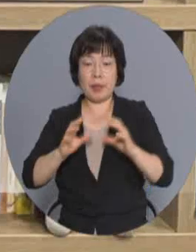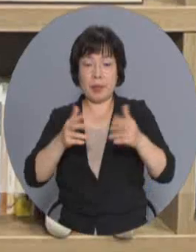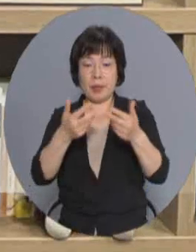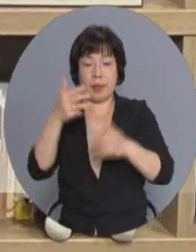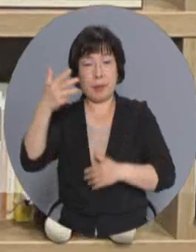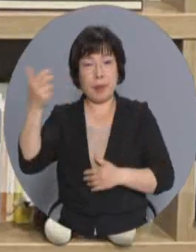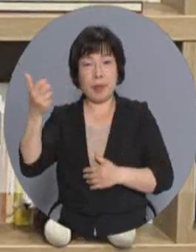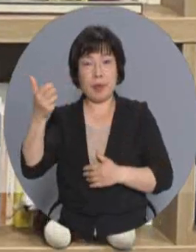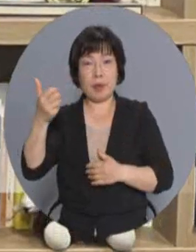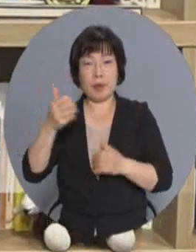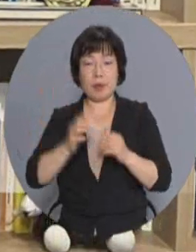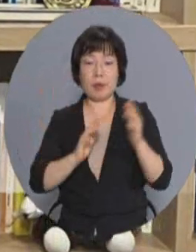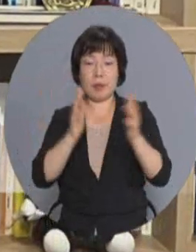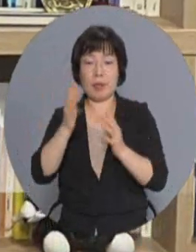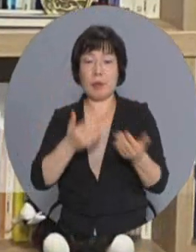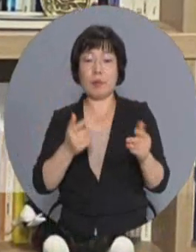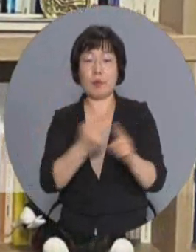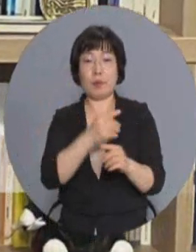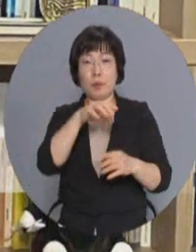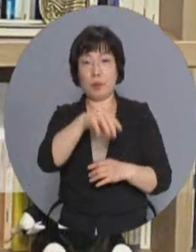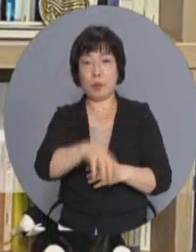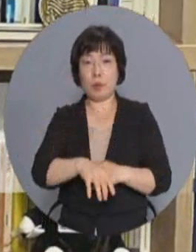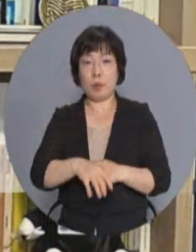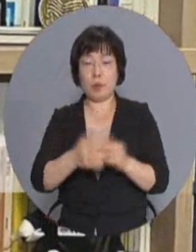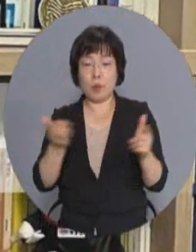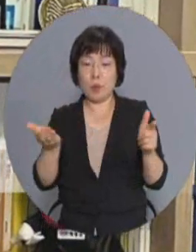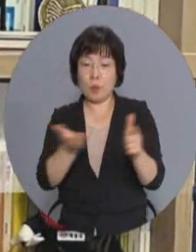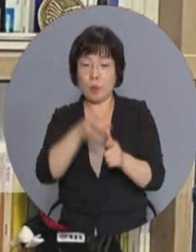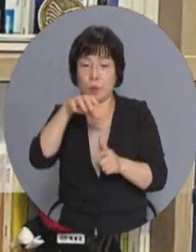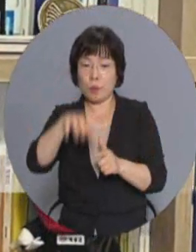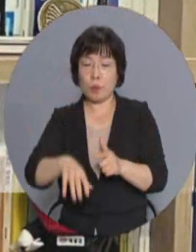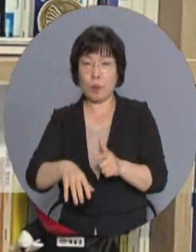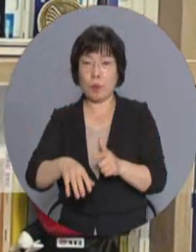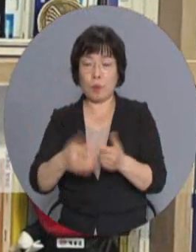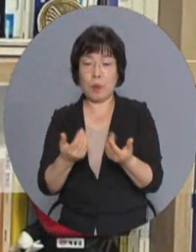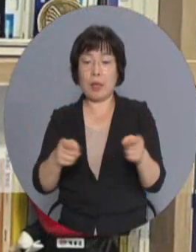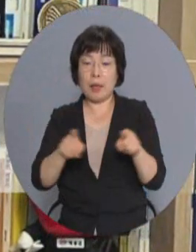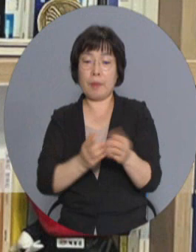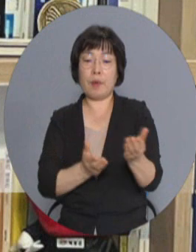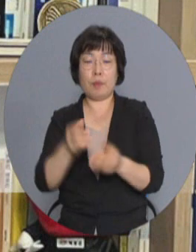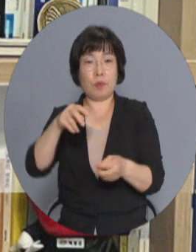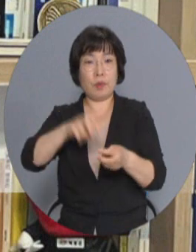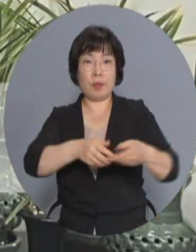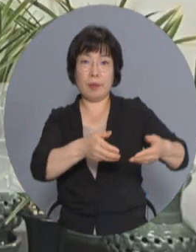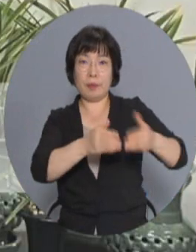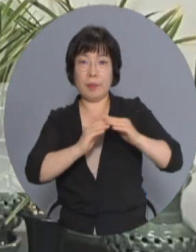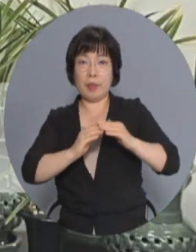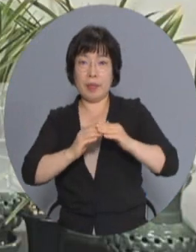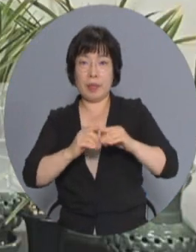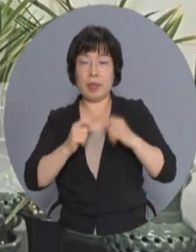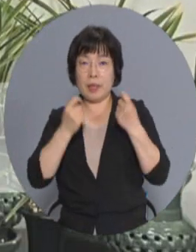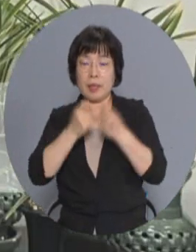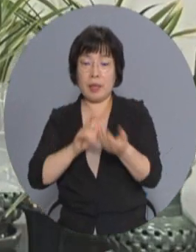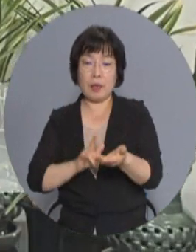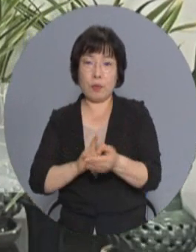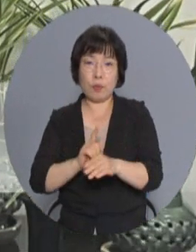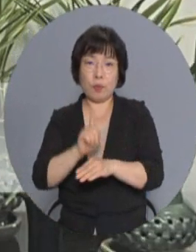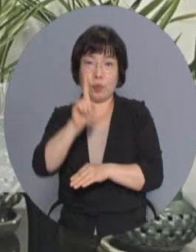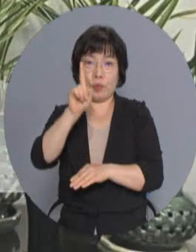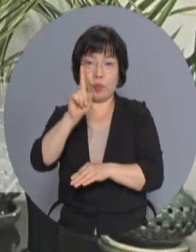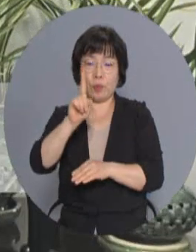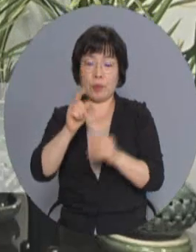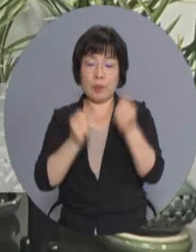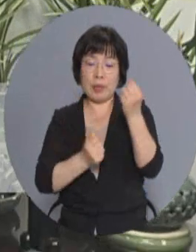팔영산 난대 산림치유원 녹동 신앙 스마트 공동 물류센터 건립 민간 전용 우주발사체